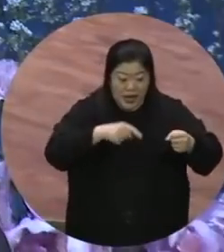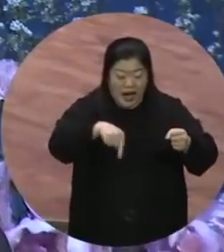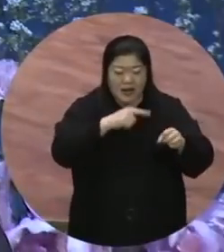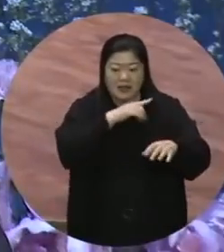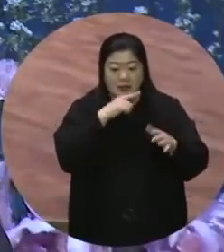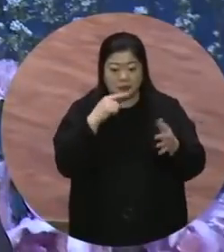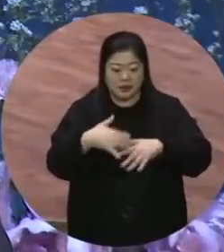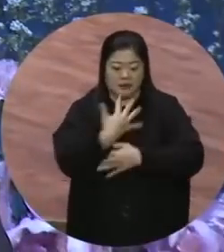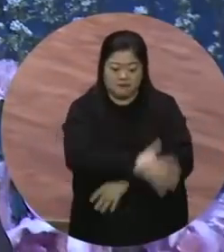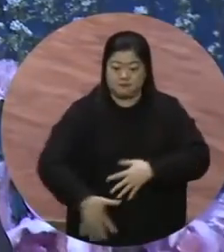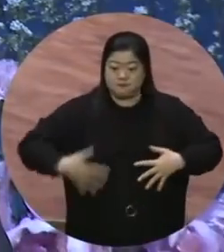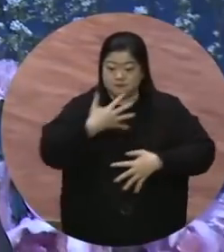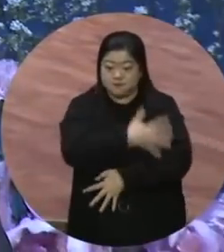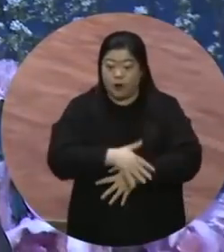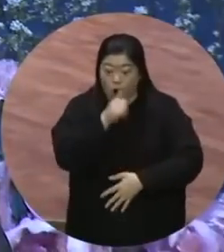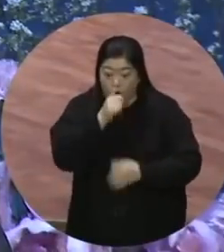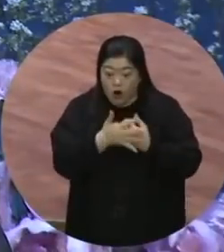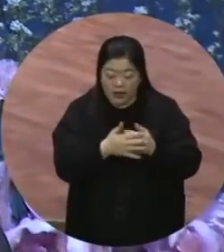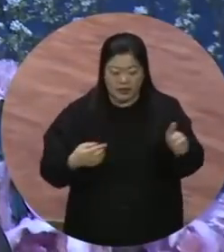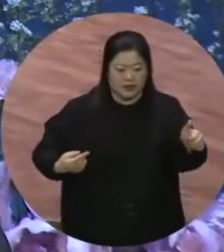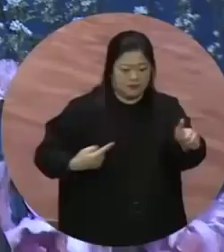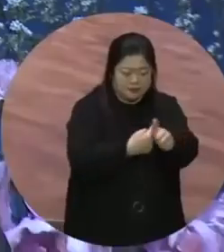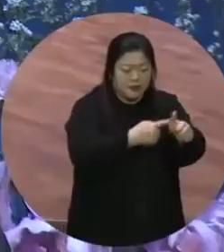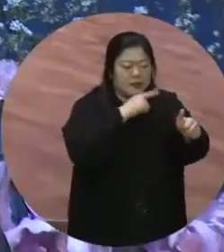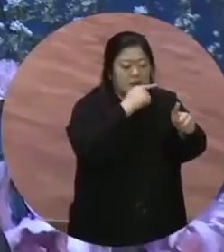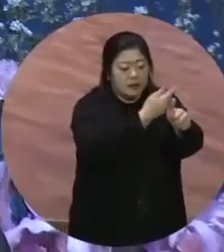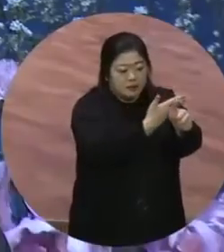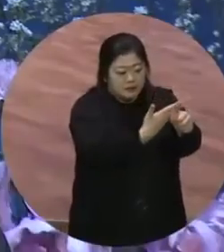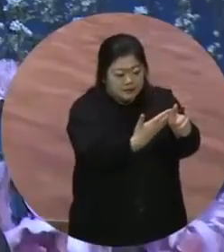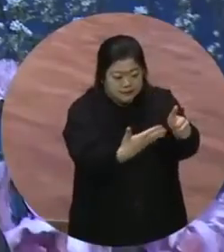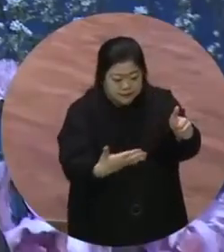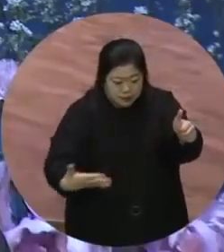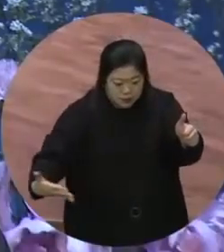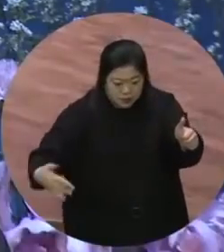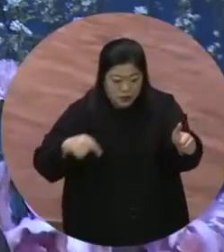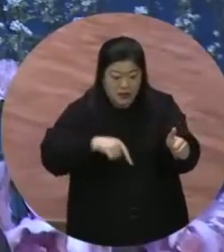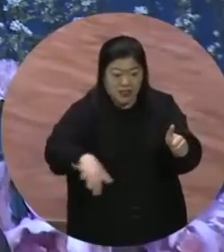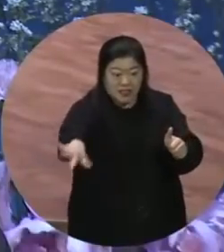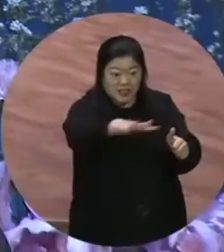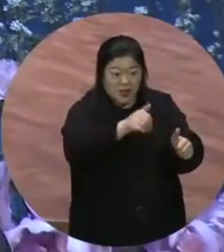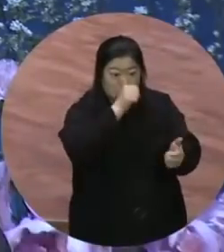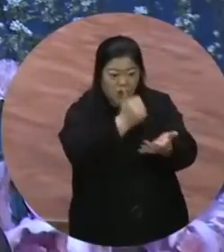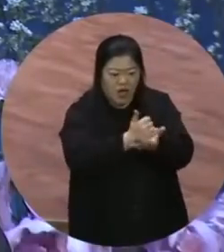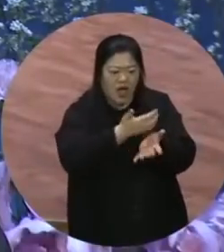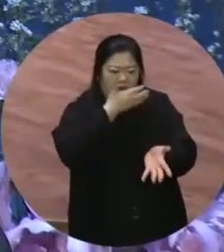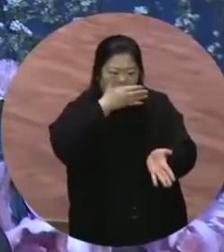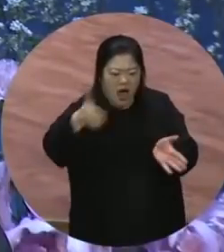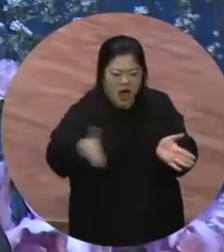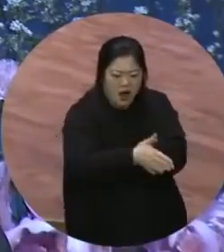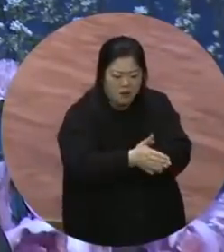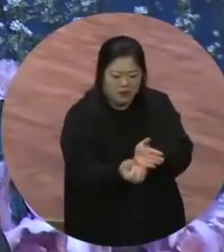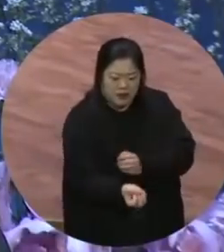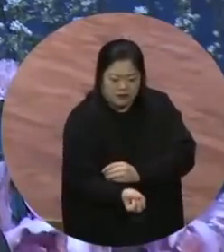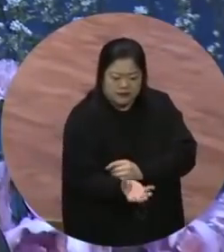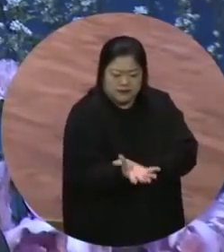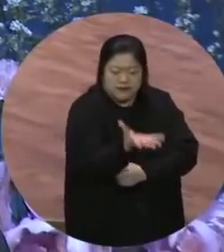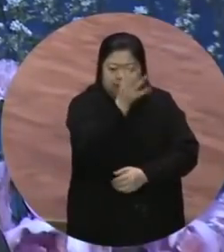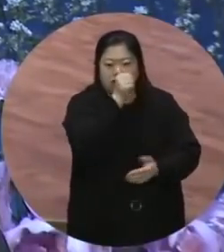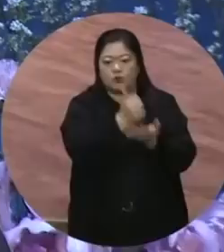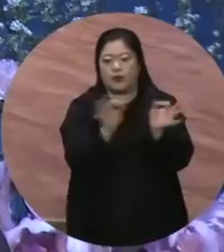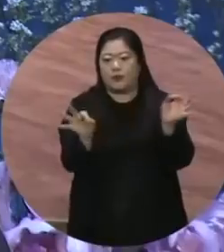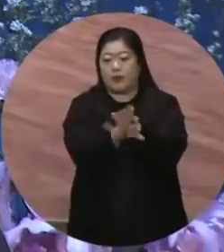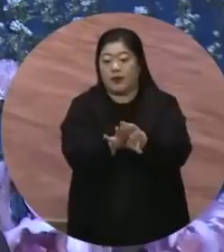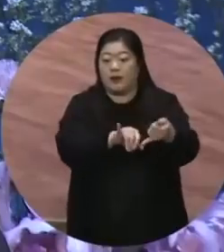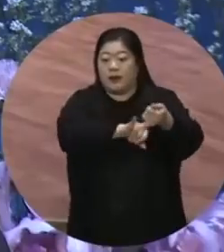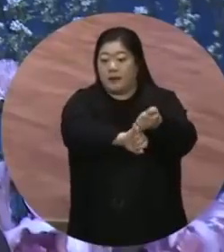때문에 피를 내게 바치면 그 짐승이 대신 그 사람을 대신해서 죽고 그 피값으로 그 사람 죄사함 받게 할